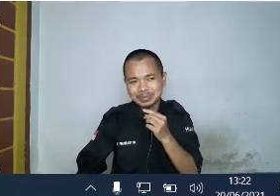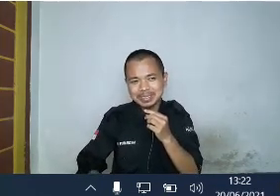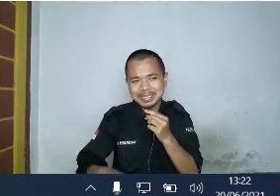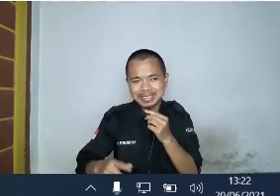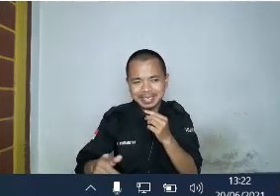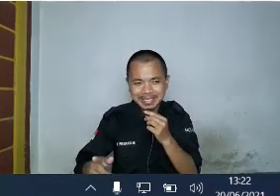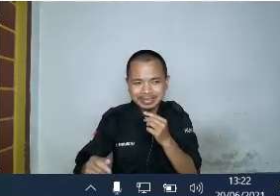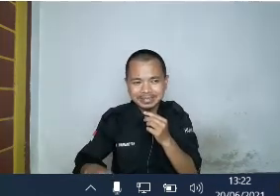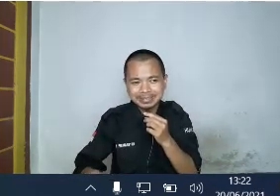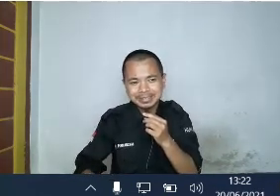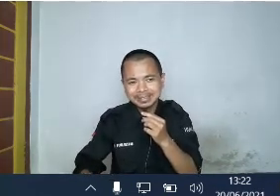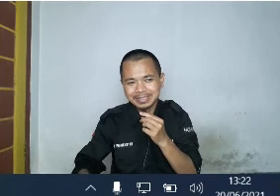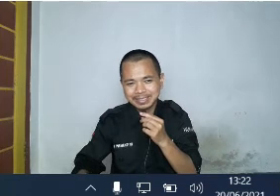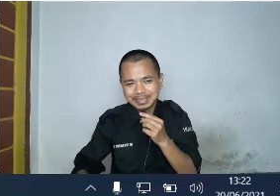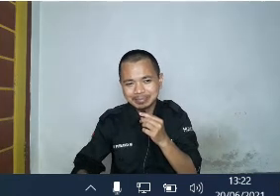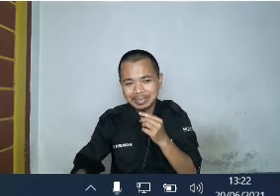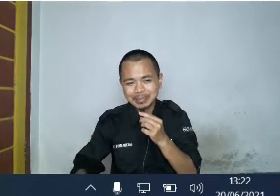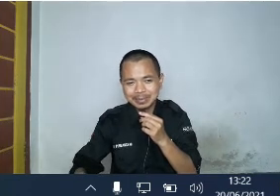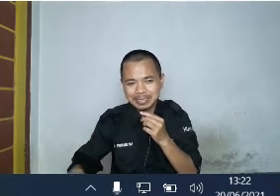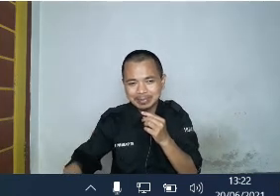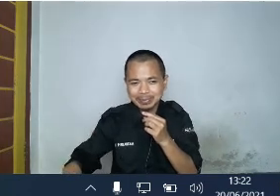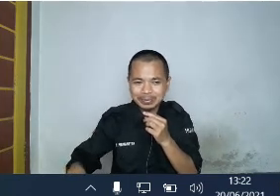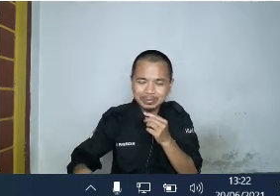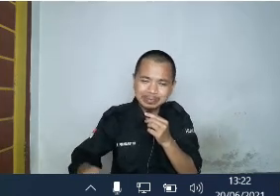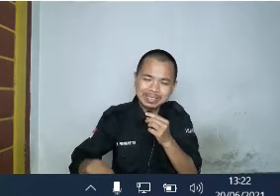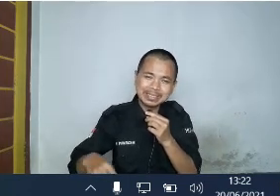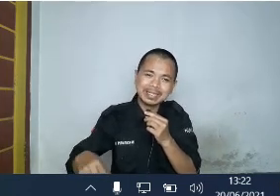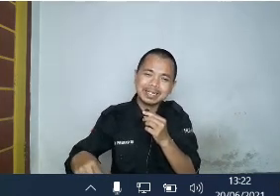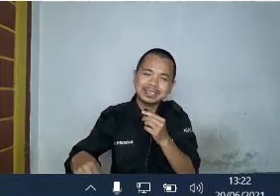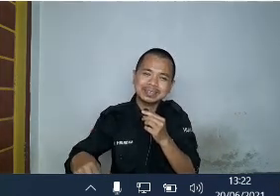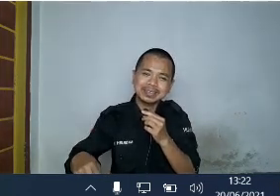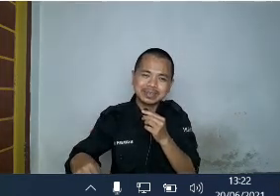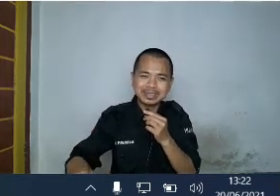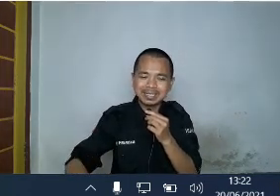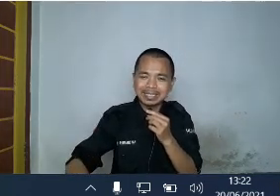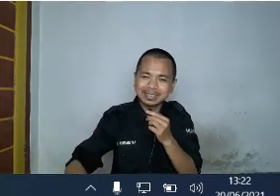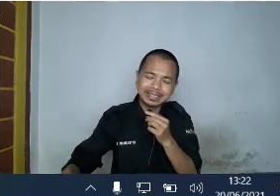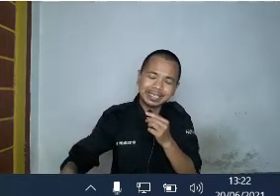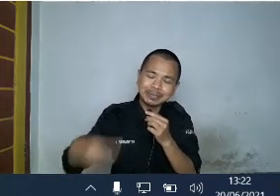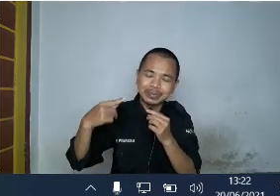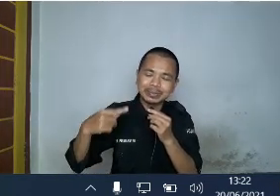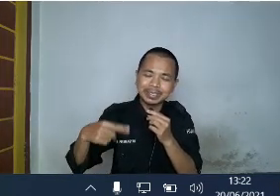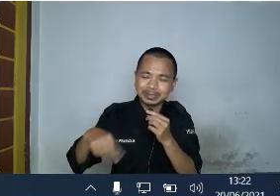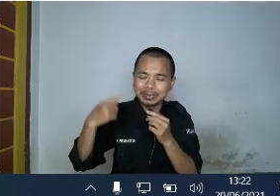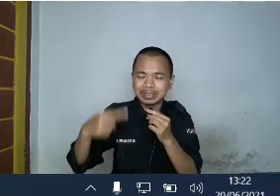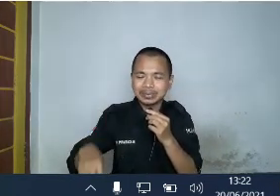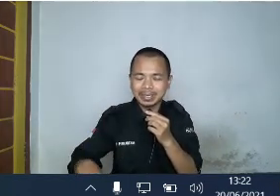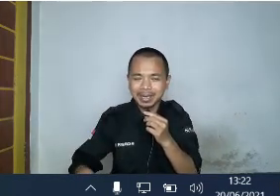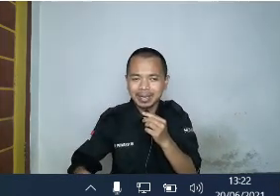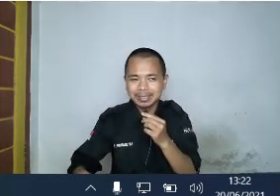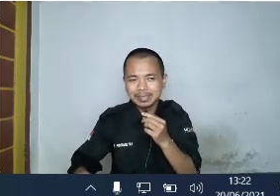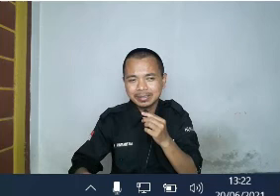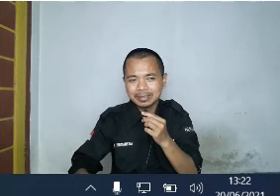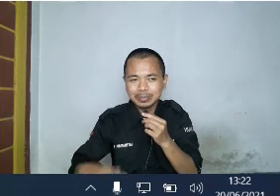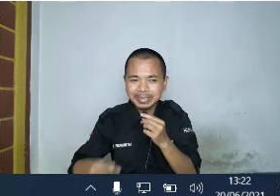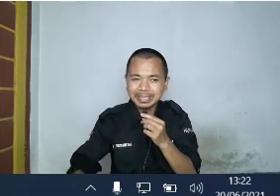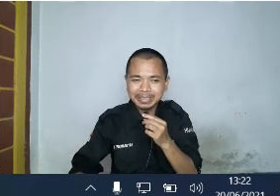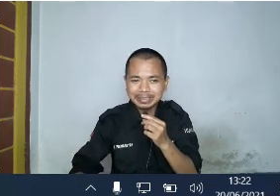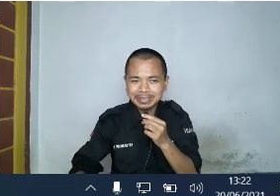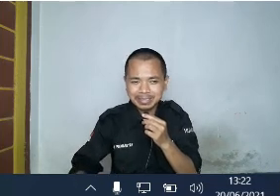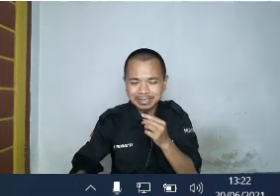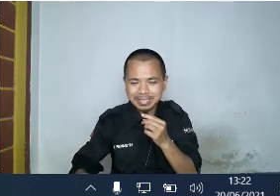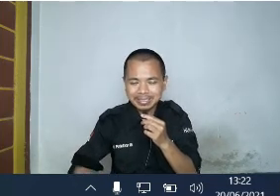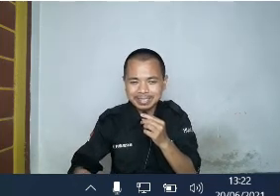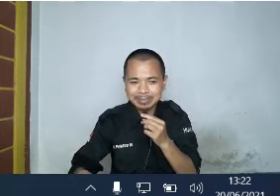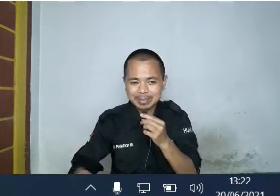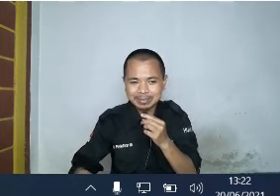12.00 siang dari jam enam itu sampai 12.00 yang gitu Sudah kelar dikirim ke UT itu mata kuliah kemudian